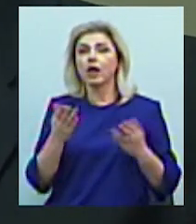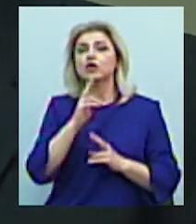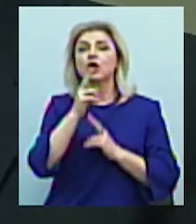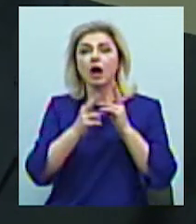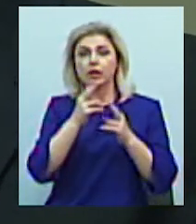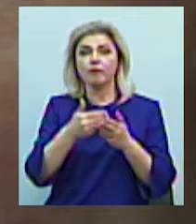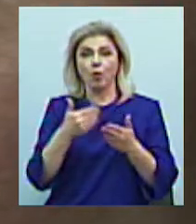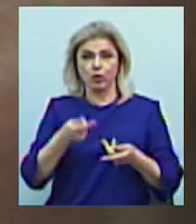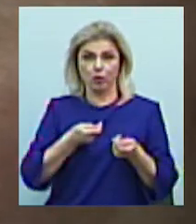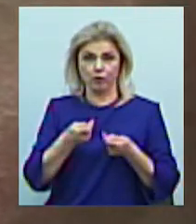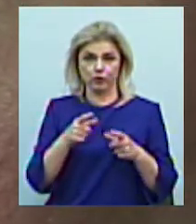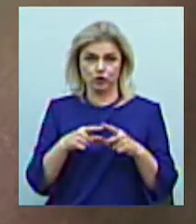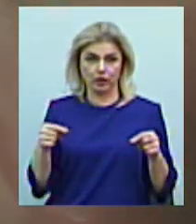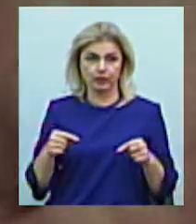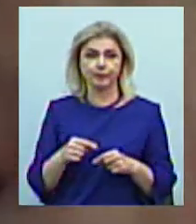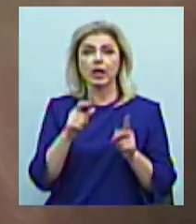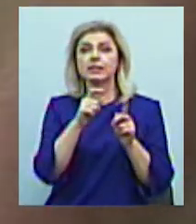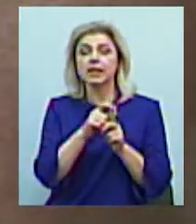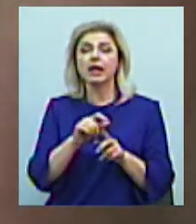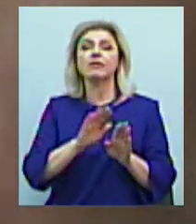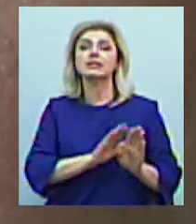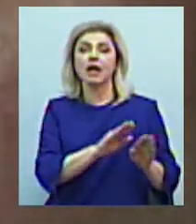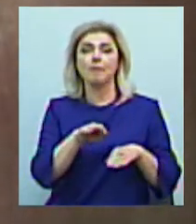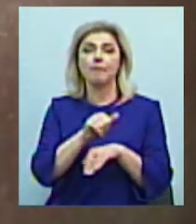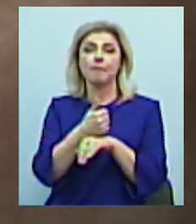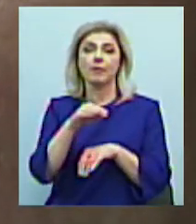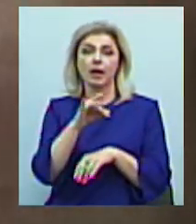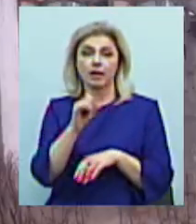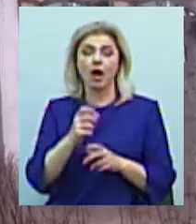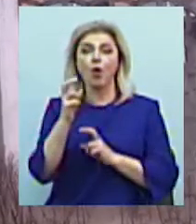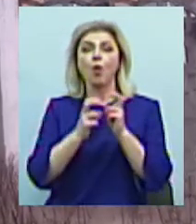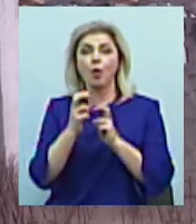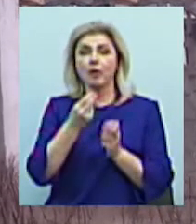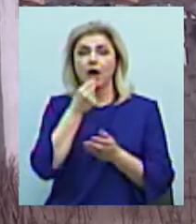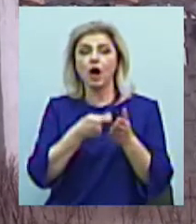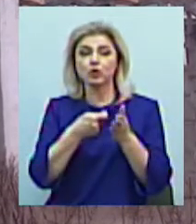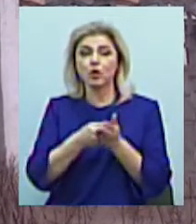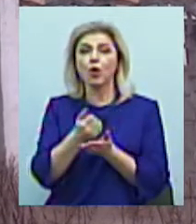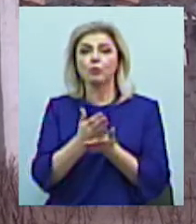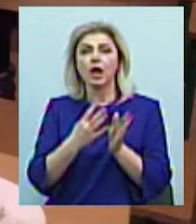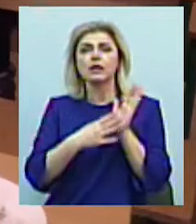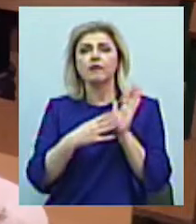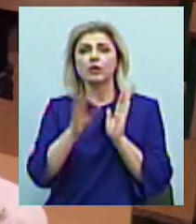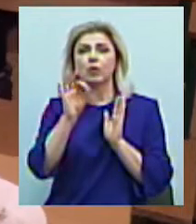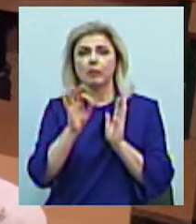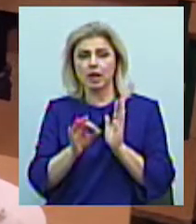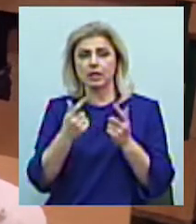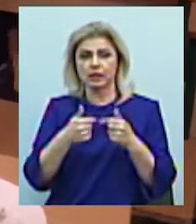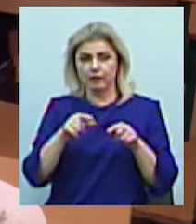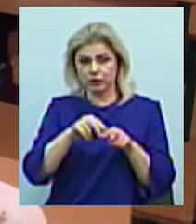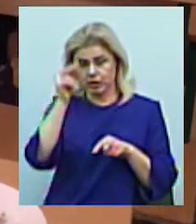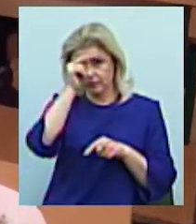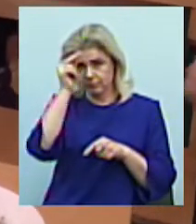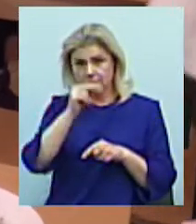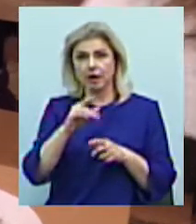від керівників шкіл. Зі слів заступника мера, комбінат харчування обслуговує близько 90% навчальних закладів міста, як